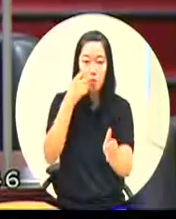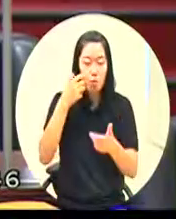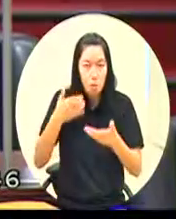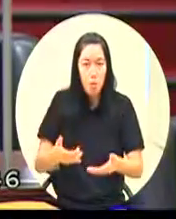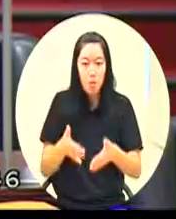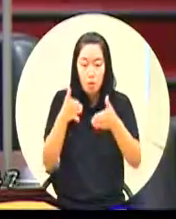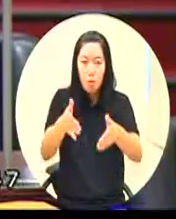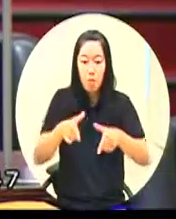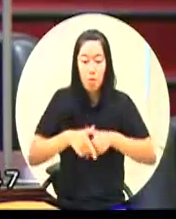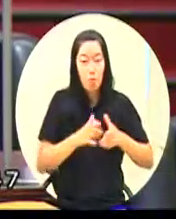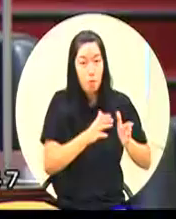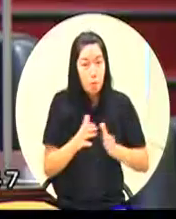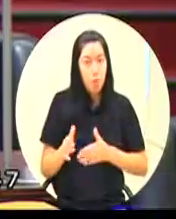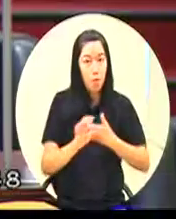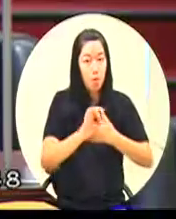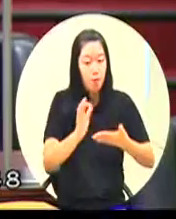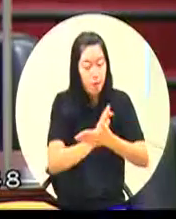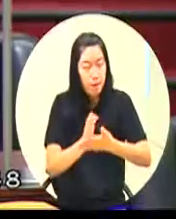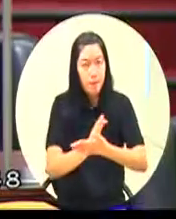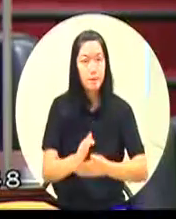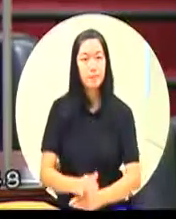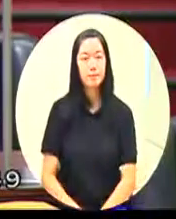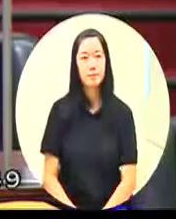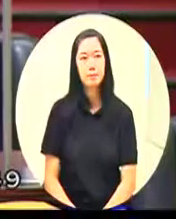心理测验过程。